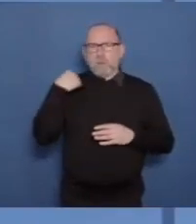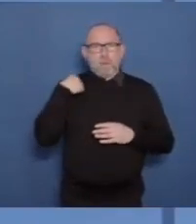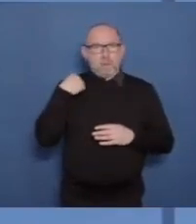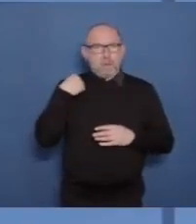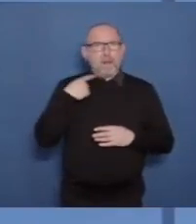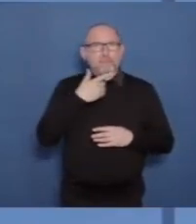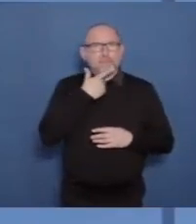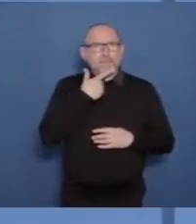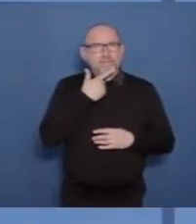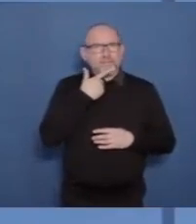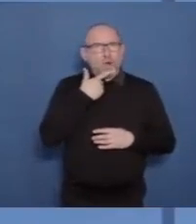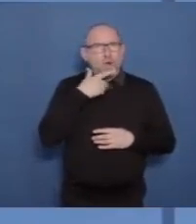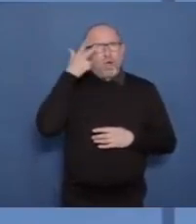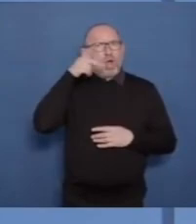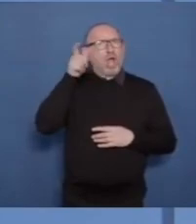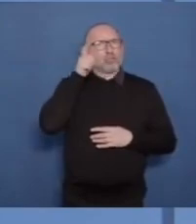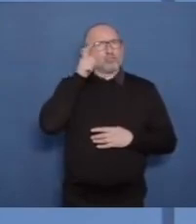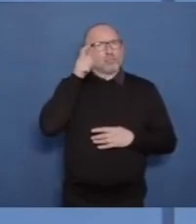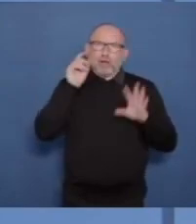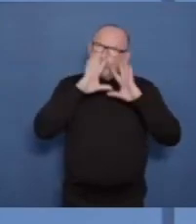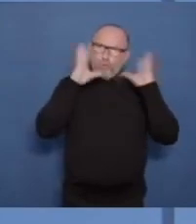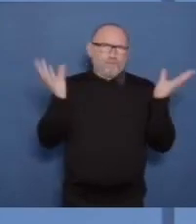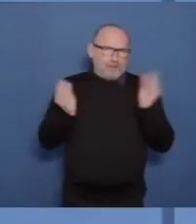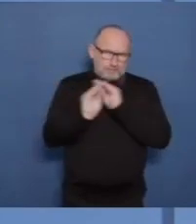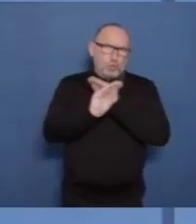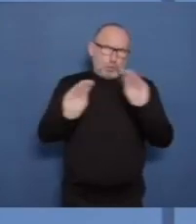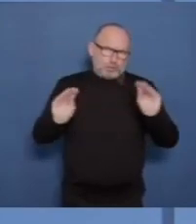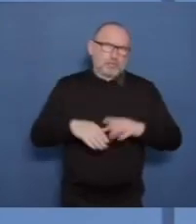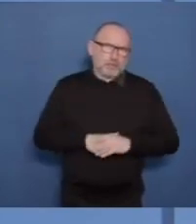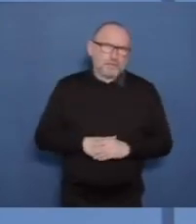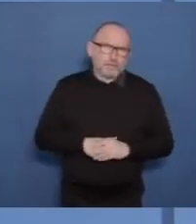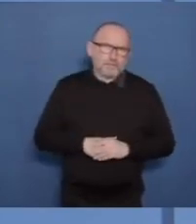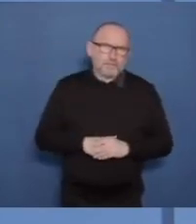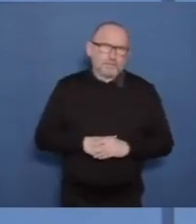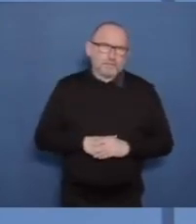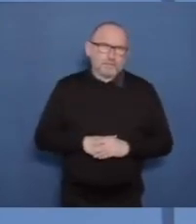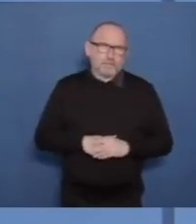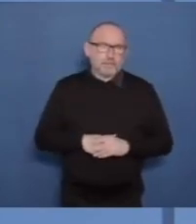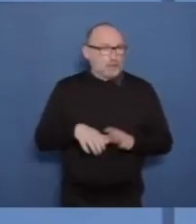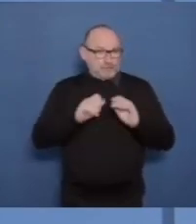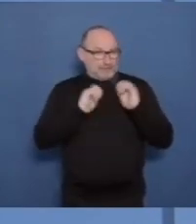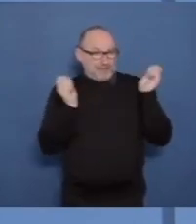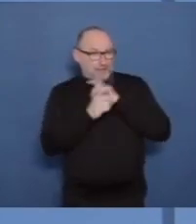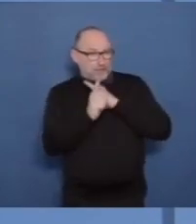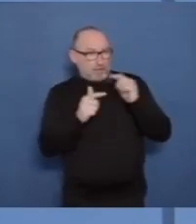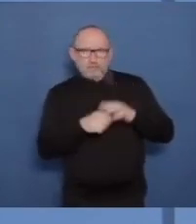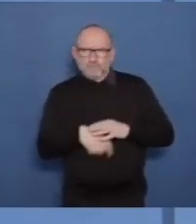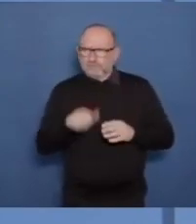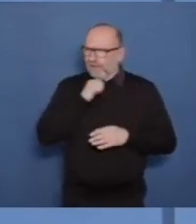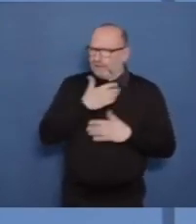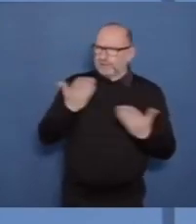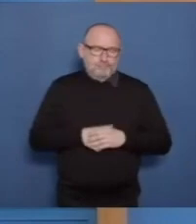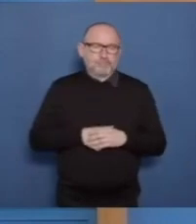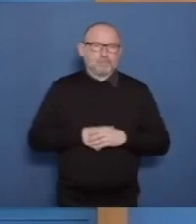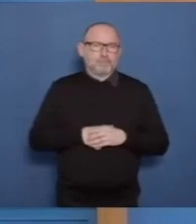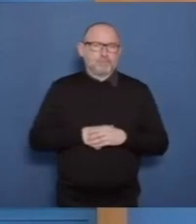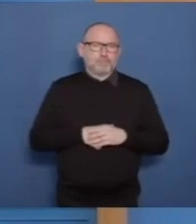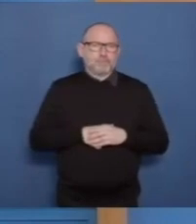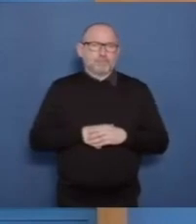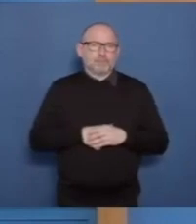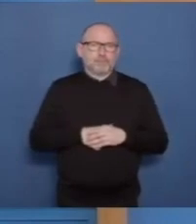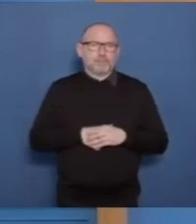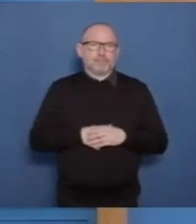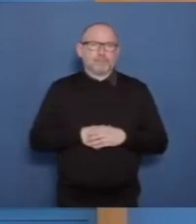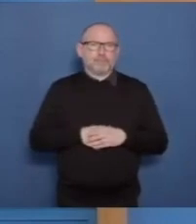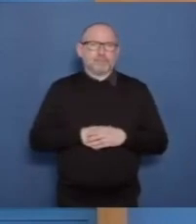Mittwoch vergangener Woche umfassend geäußert. Da hat sich auch nichts geändert. Nein. Und